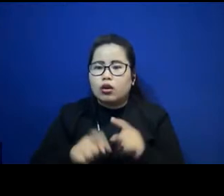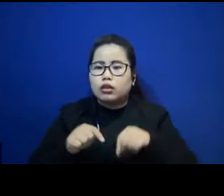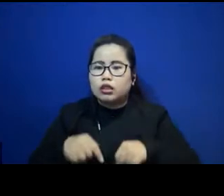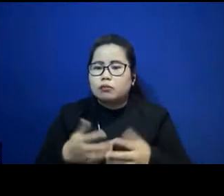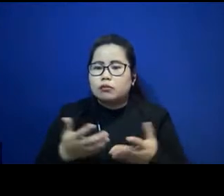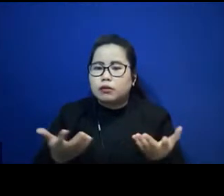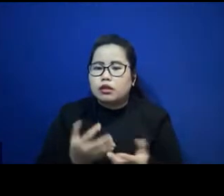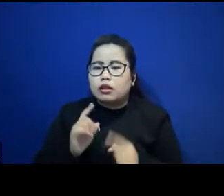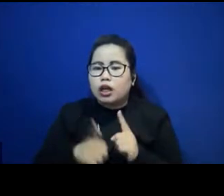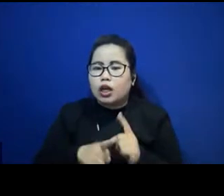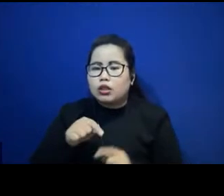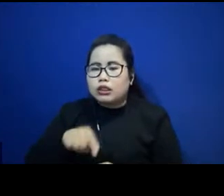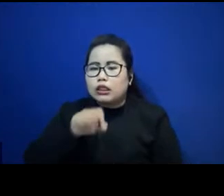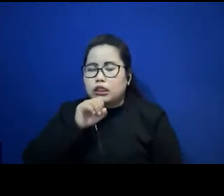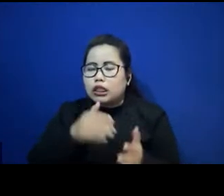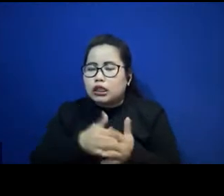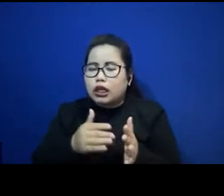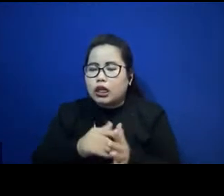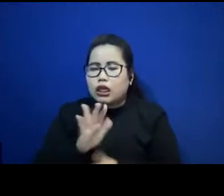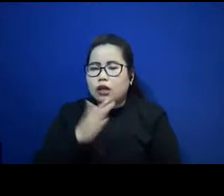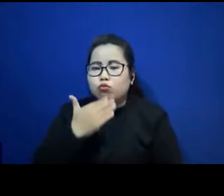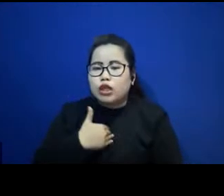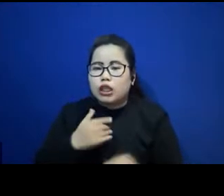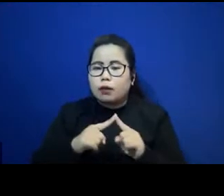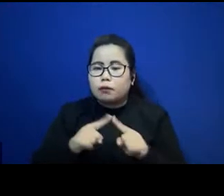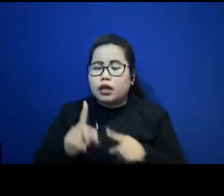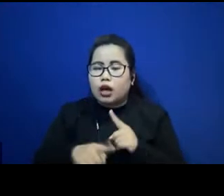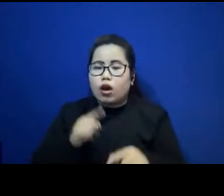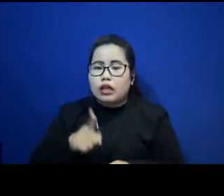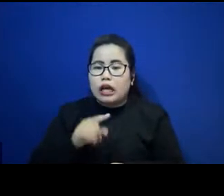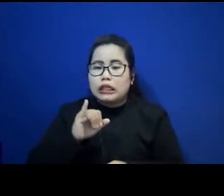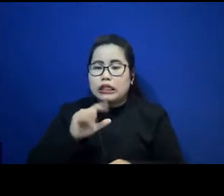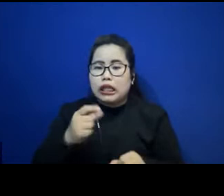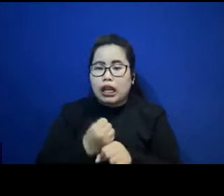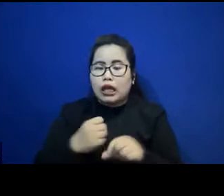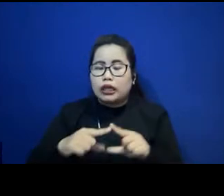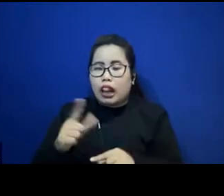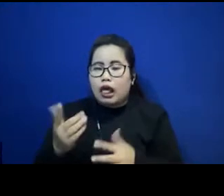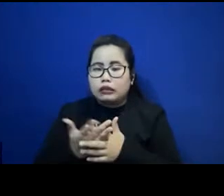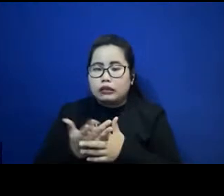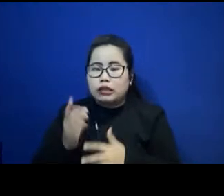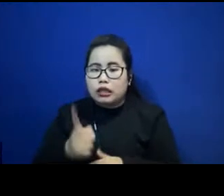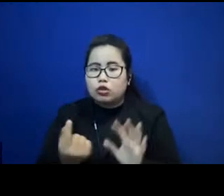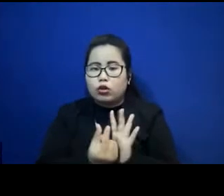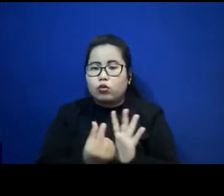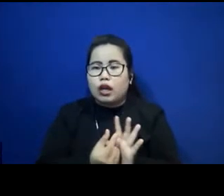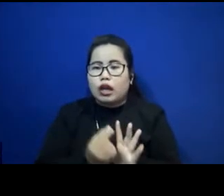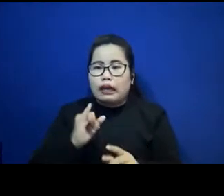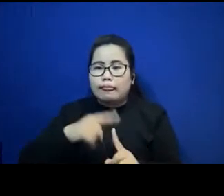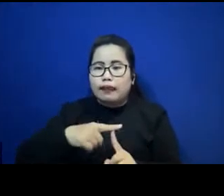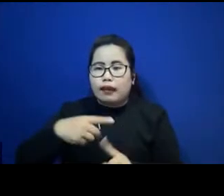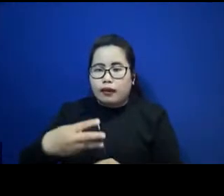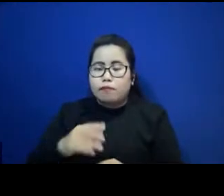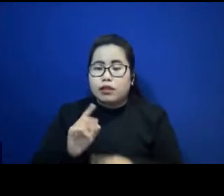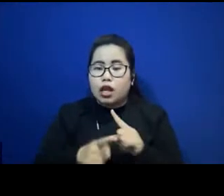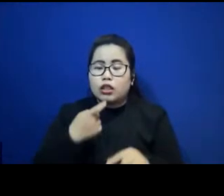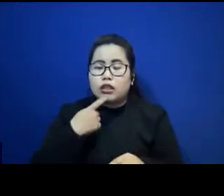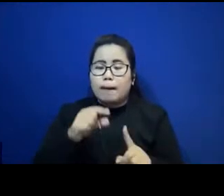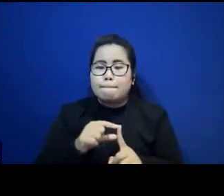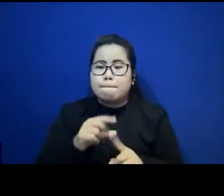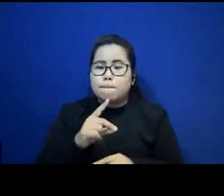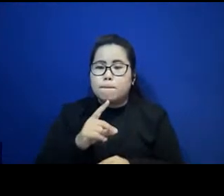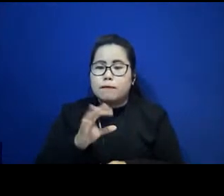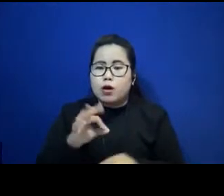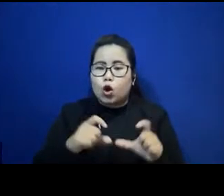tidak bisa dikatakan Tetangga punya Walikota cair illegal access to ada di Bintang gempi nah terkait selesai sore pagi